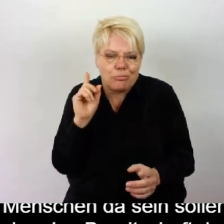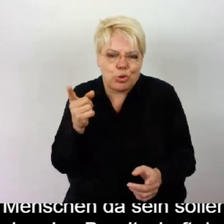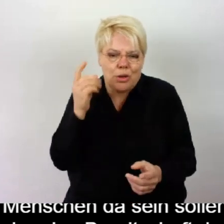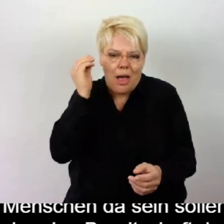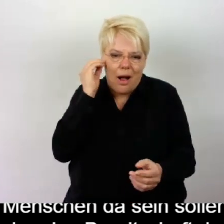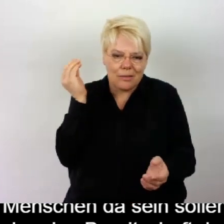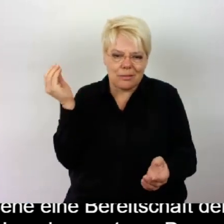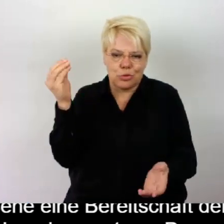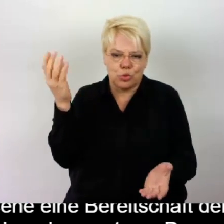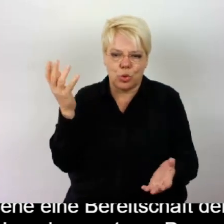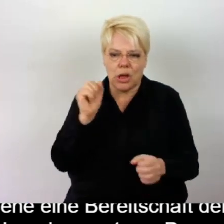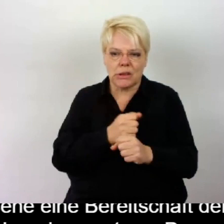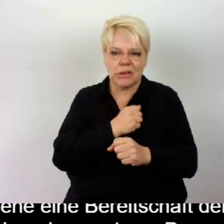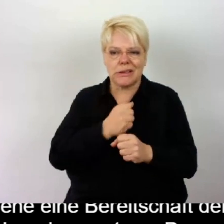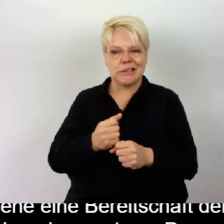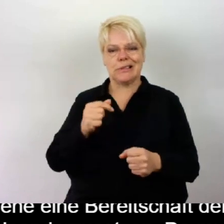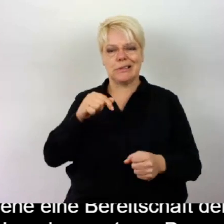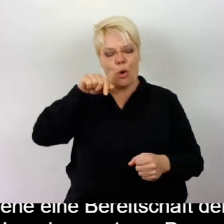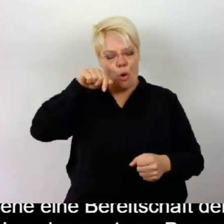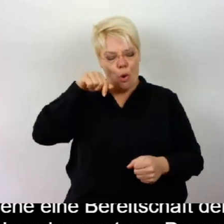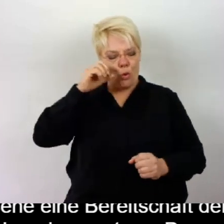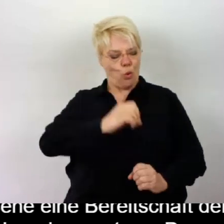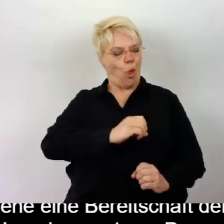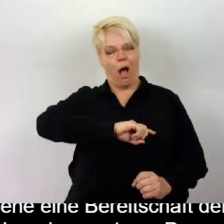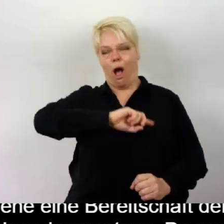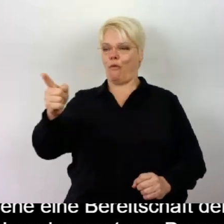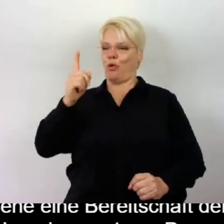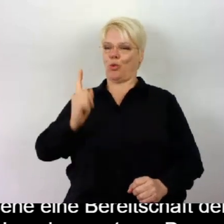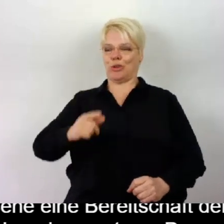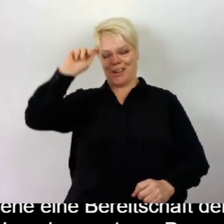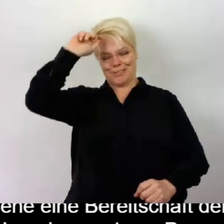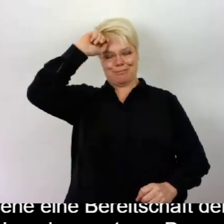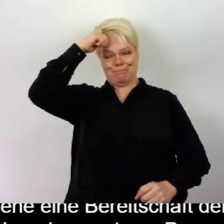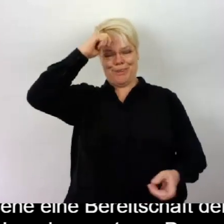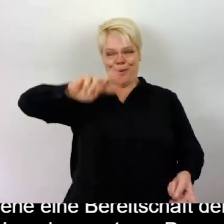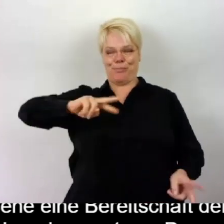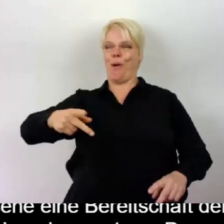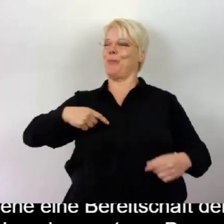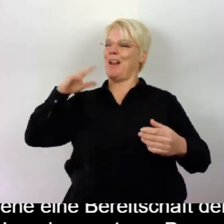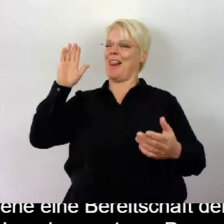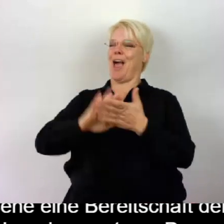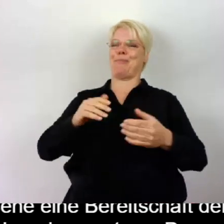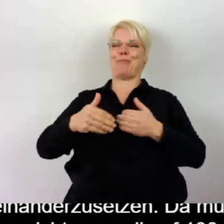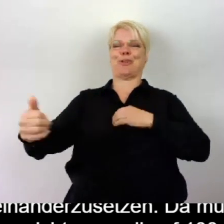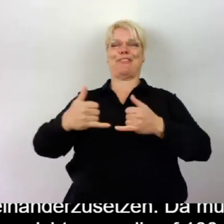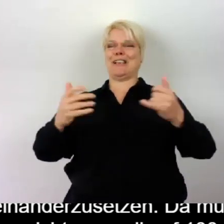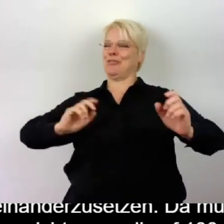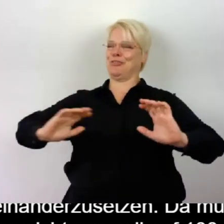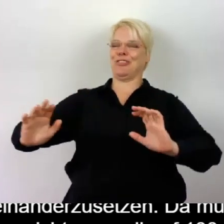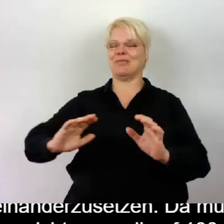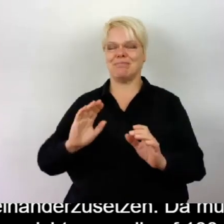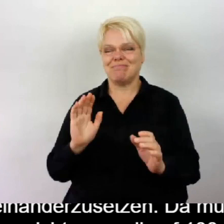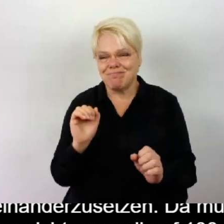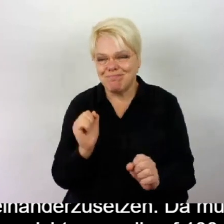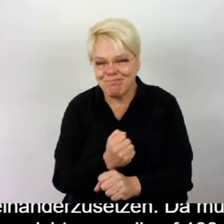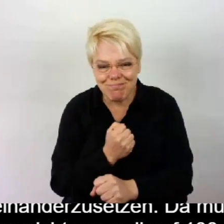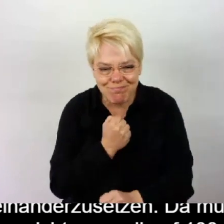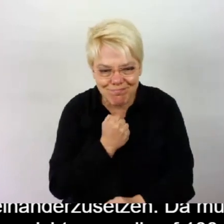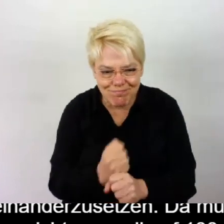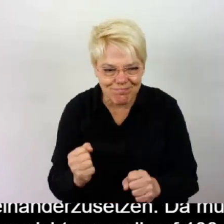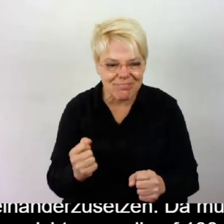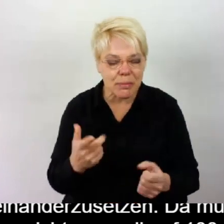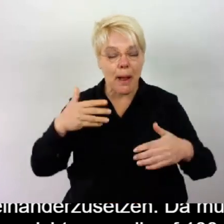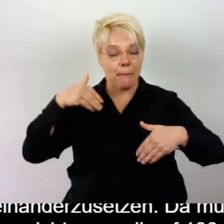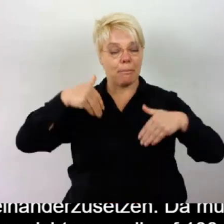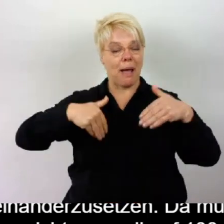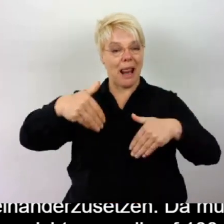Vorlauf. Und diese Dinge zu aufeinander abzustimmen, ist ein entscheidender Punkt, bis hin zur Frage der Theaterferien. Und auch bei den Musikern ist es entsprechend so, dass sie hier